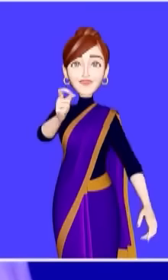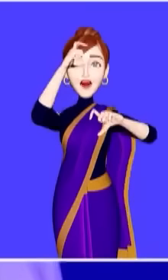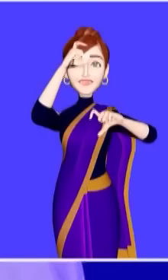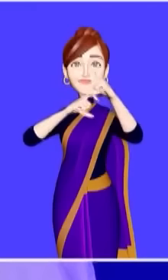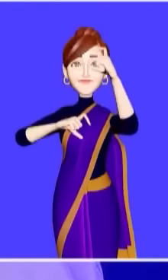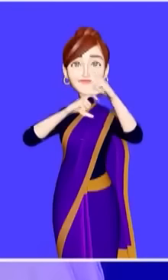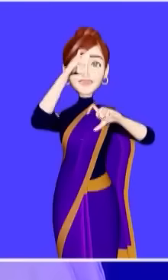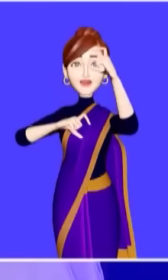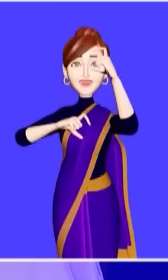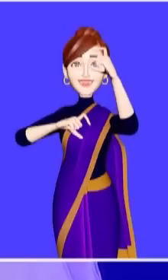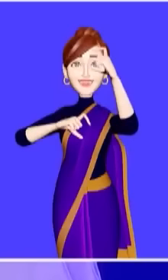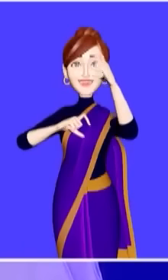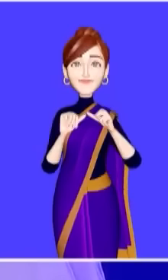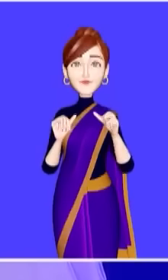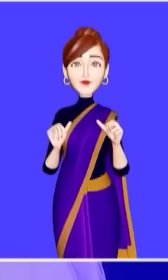डिलीवर टू द वर्ल्ड,